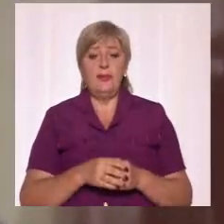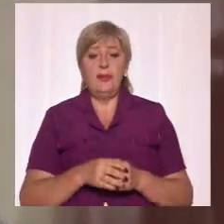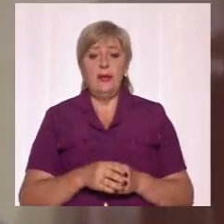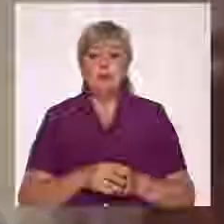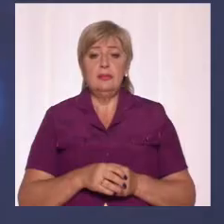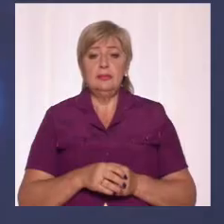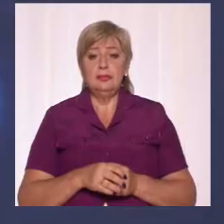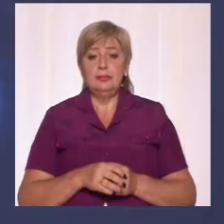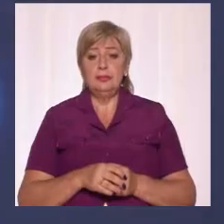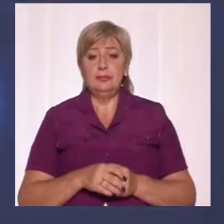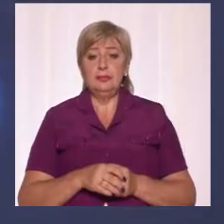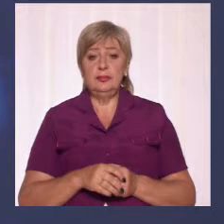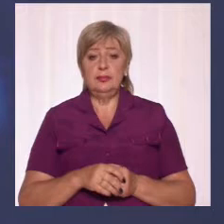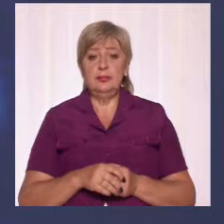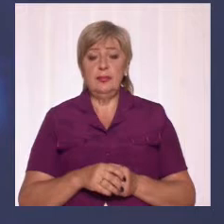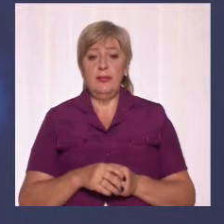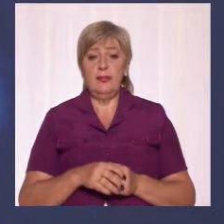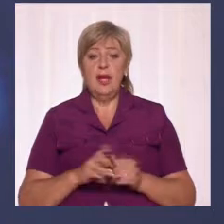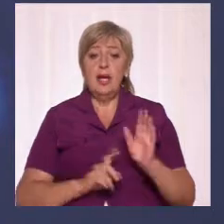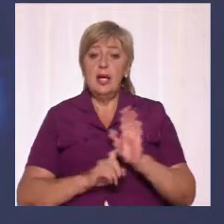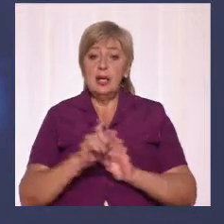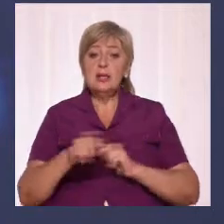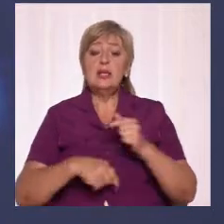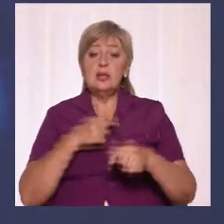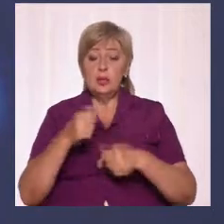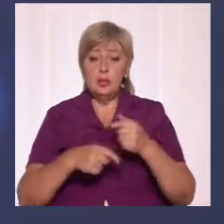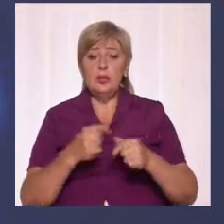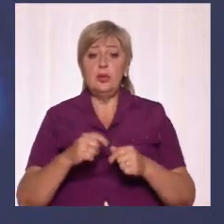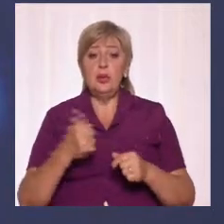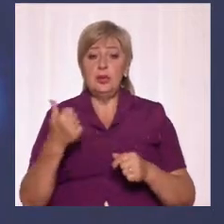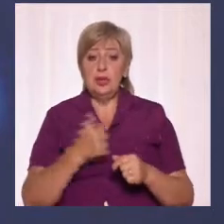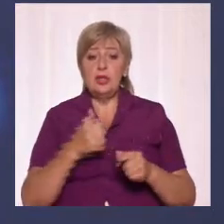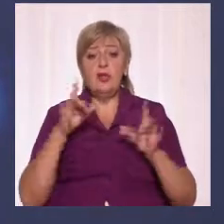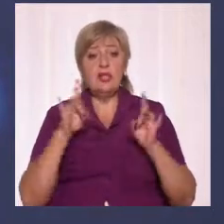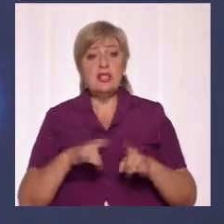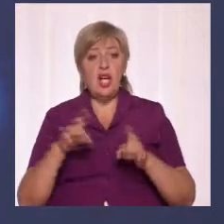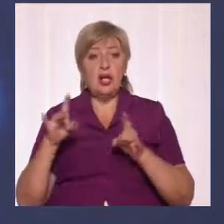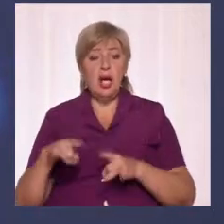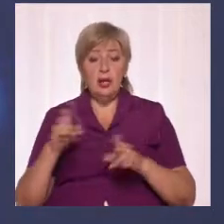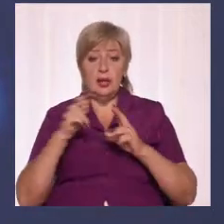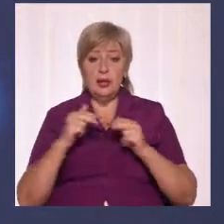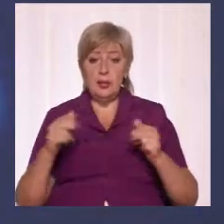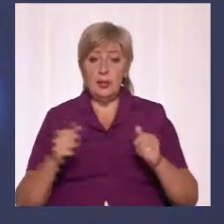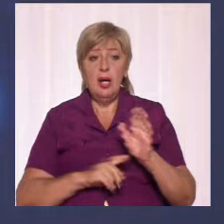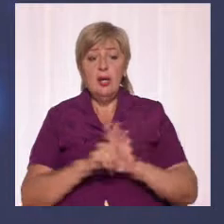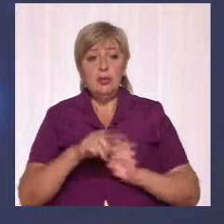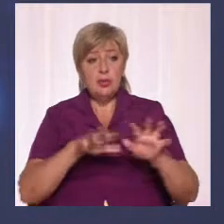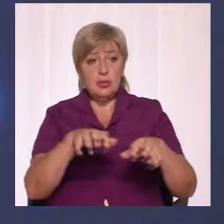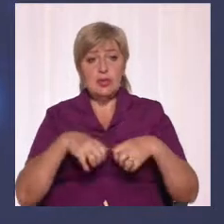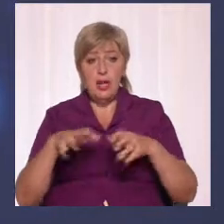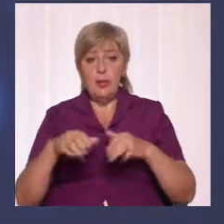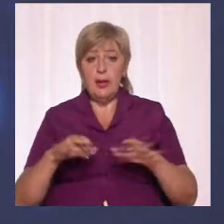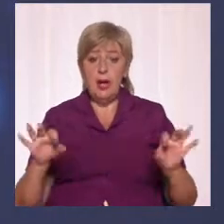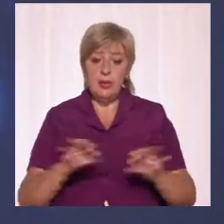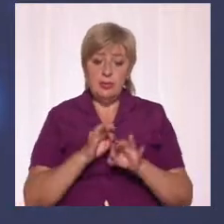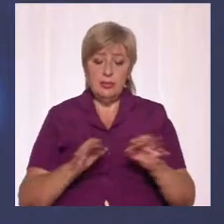майна. З наступного тижня у ресторані в Дніпра почнуть вилучати техніку за гучну музику у нічний час